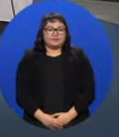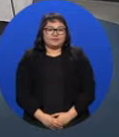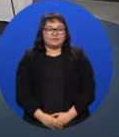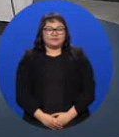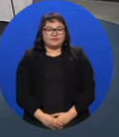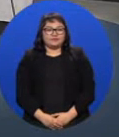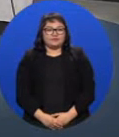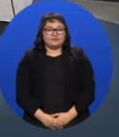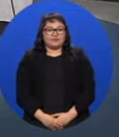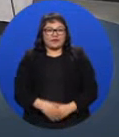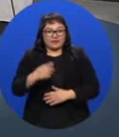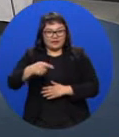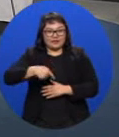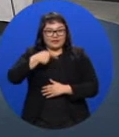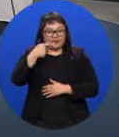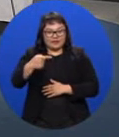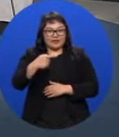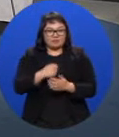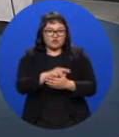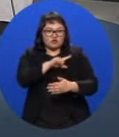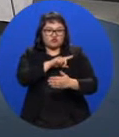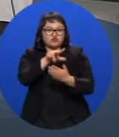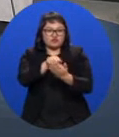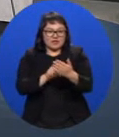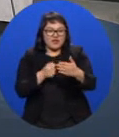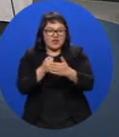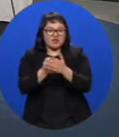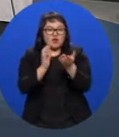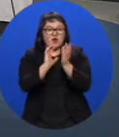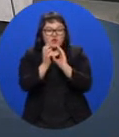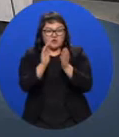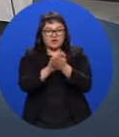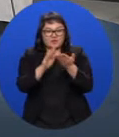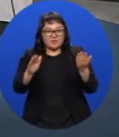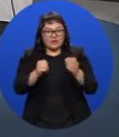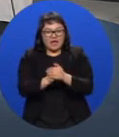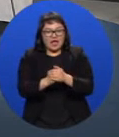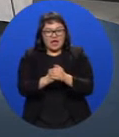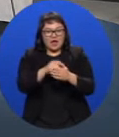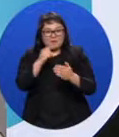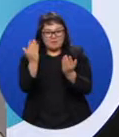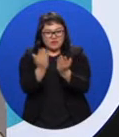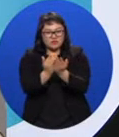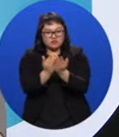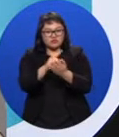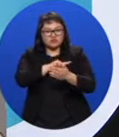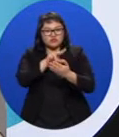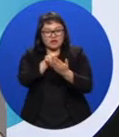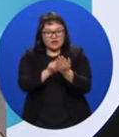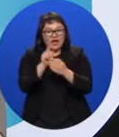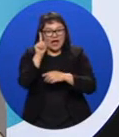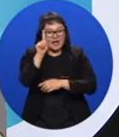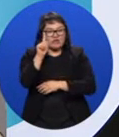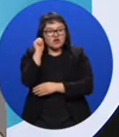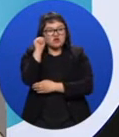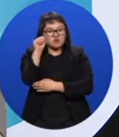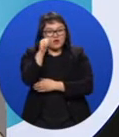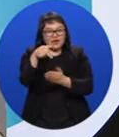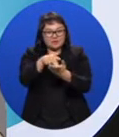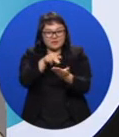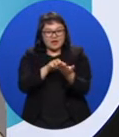네, 다음은 주제 지정 토론입니다. 제시된 주제에 대해서 한 후보가 입장을 밝히면 나머지